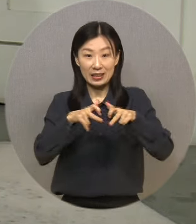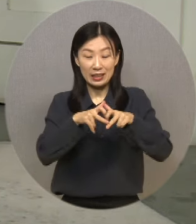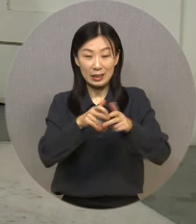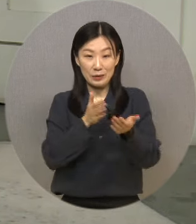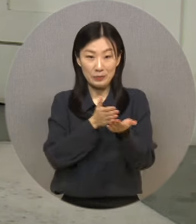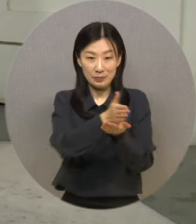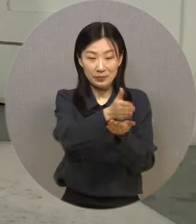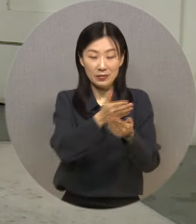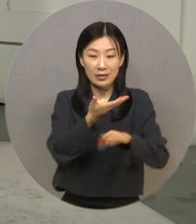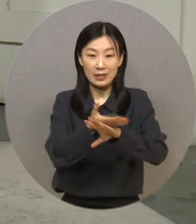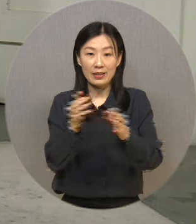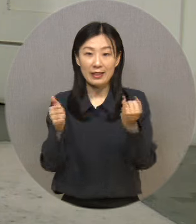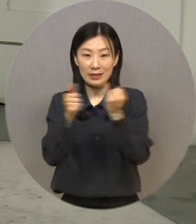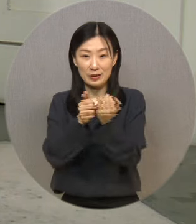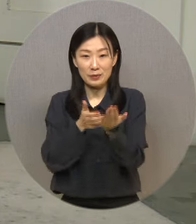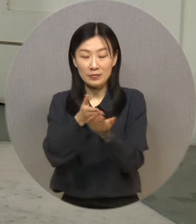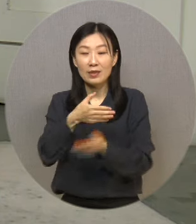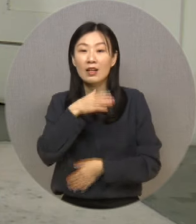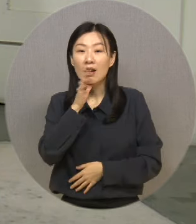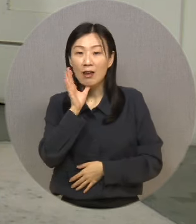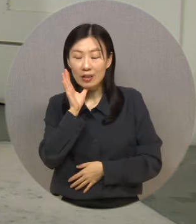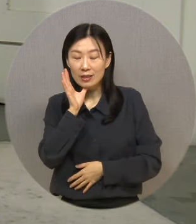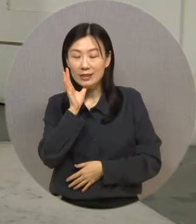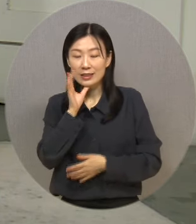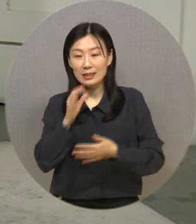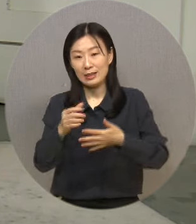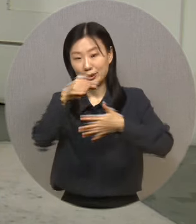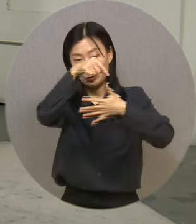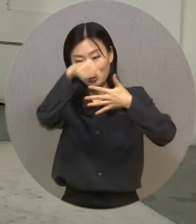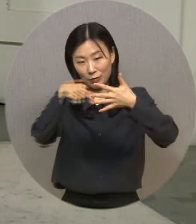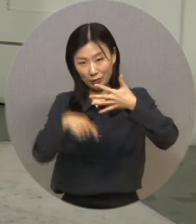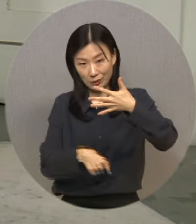가족 부문, 어르신 부문 이런 순서로 진행합니다.